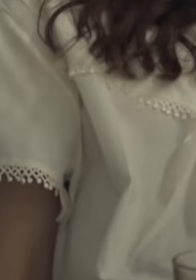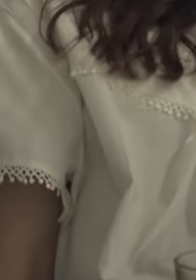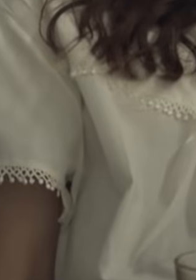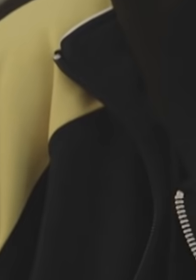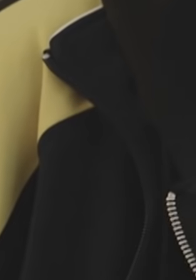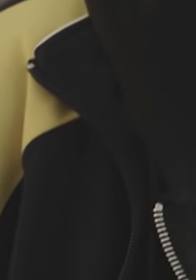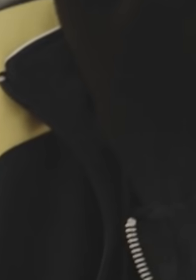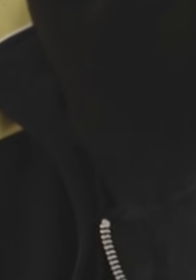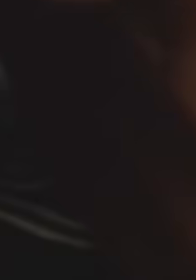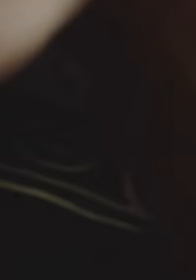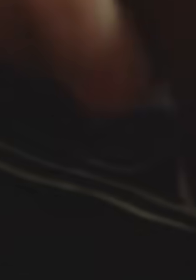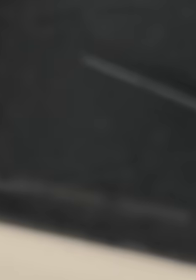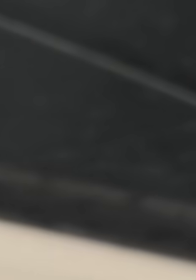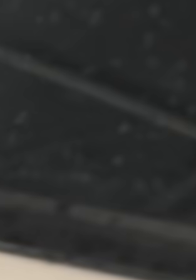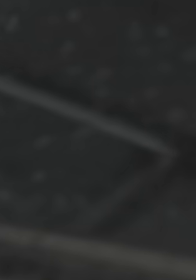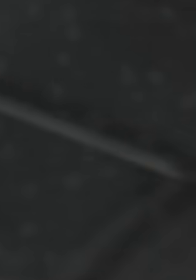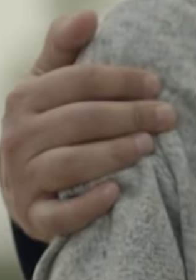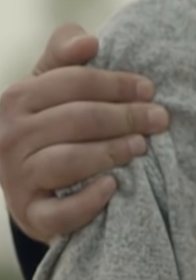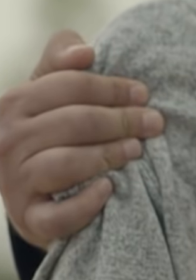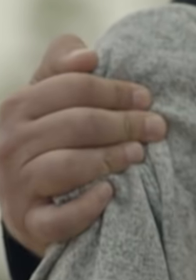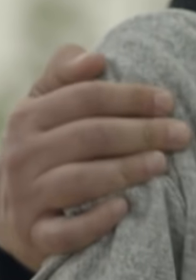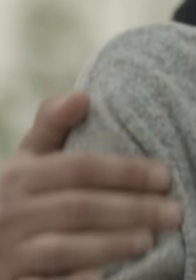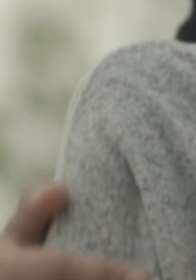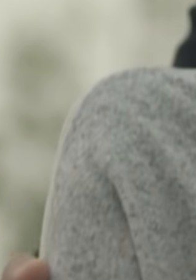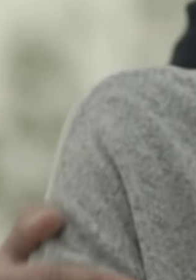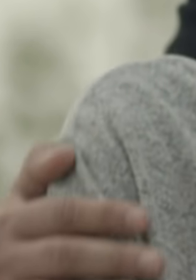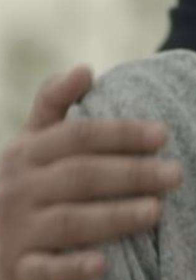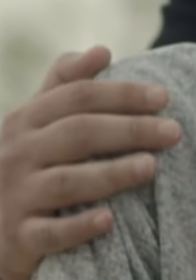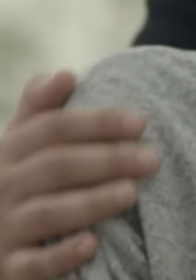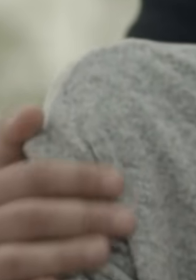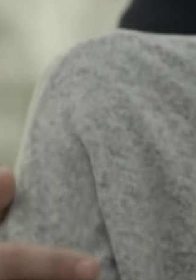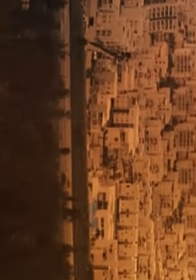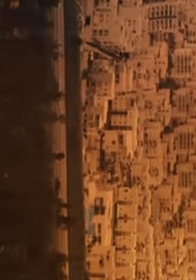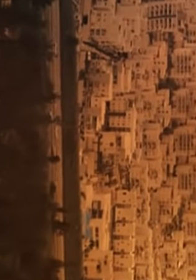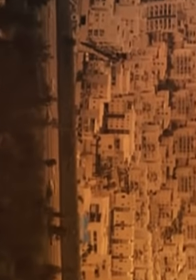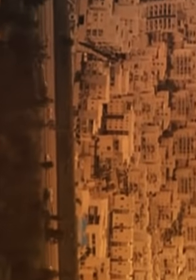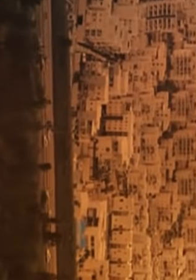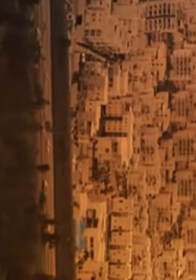זה לא תמיד חייב להיות, אם אתה יודע. ילדת שרצה לשיר, מתקבל ללהקה צבאית. אכפת לי מהילדים האלה יותר מכל דבר אחר בעולם.